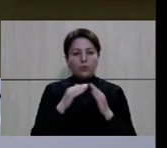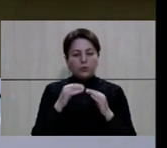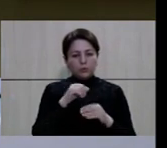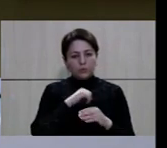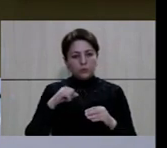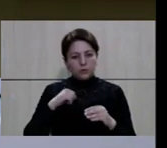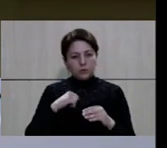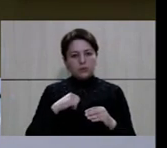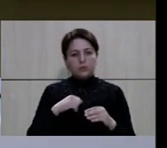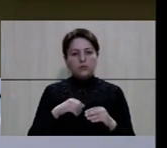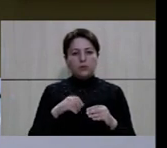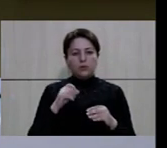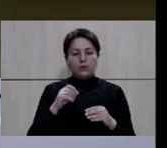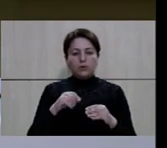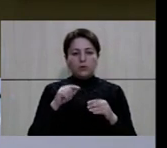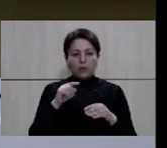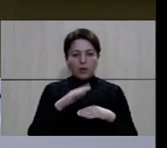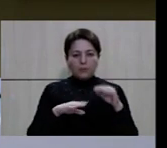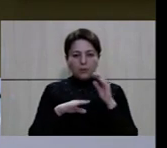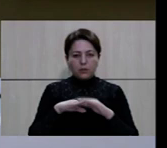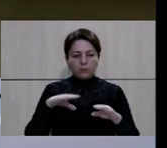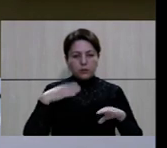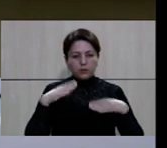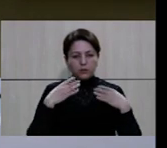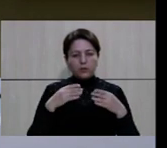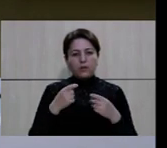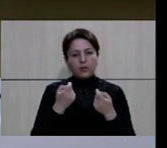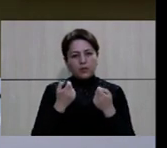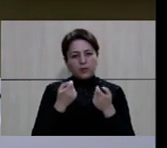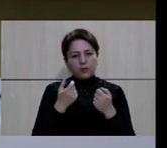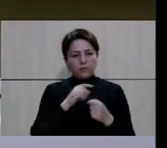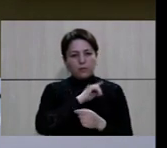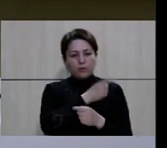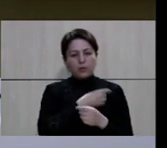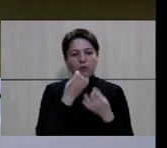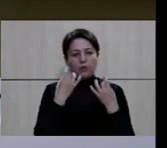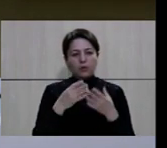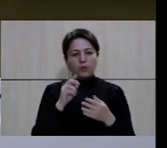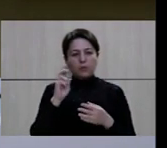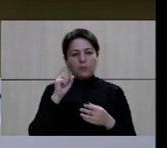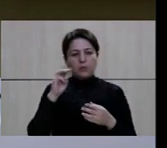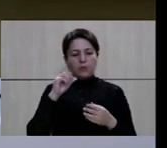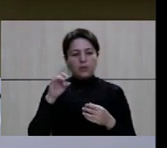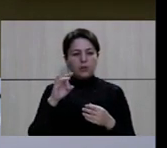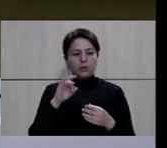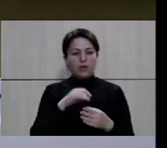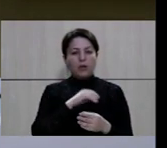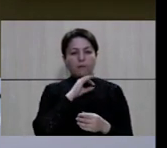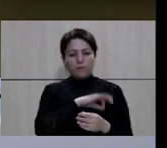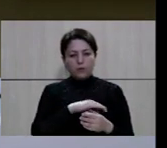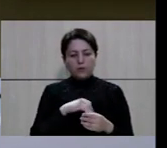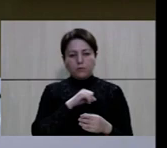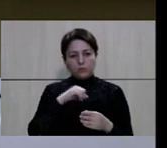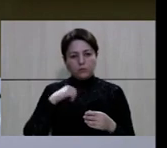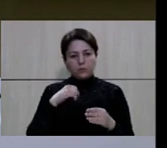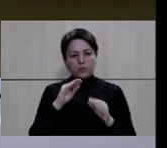bemalol mana shu amaliy mashg'ulotda kam quvvatli oddiy batareykadan foydalanib siz yasashingiz